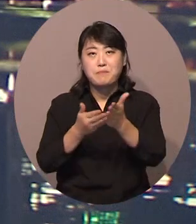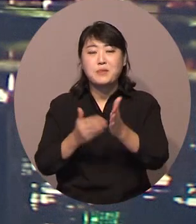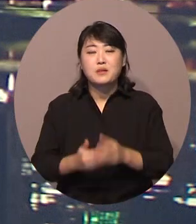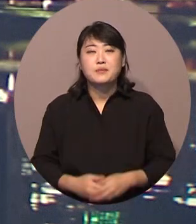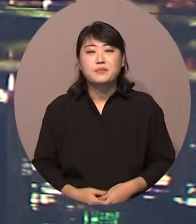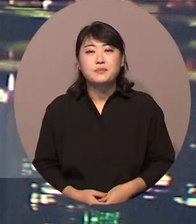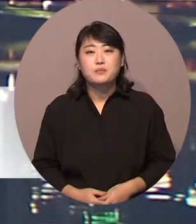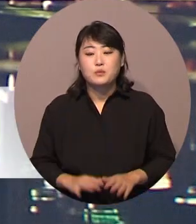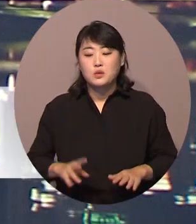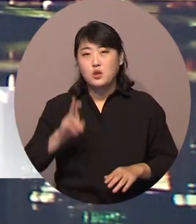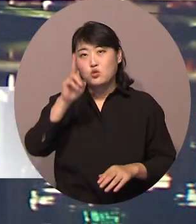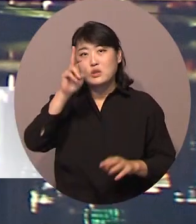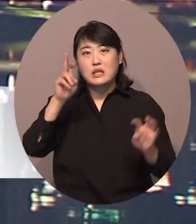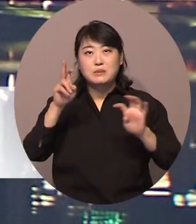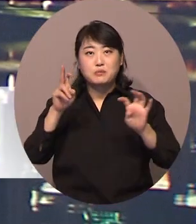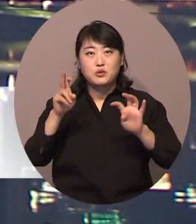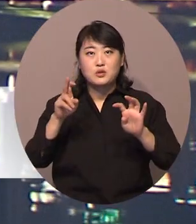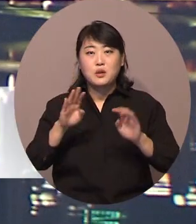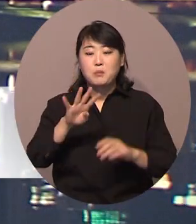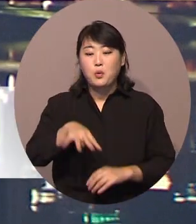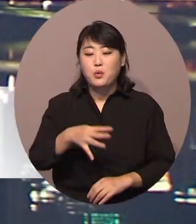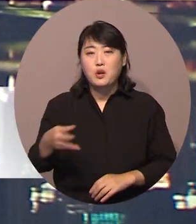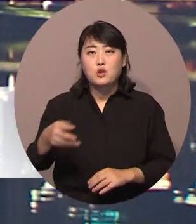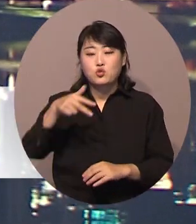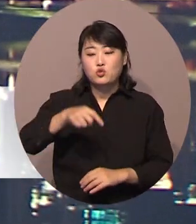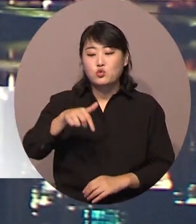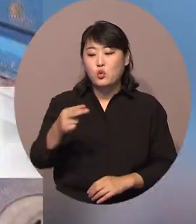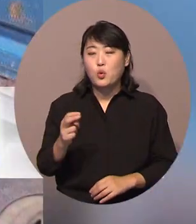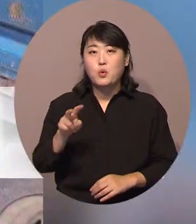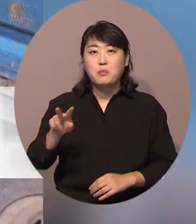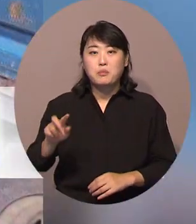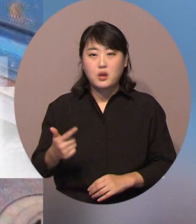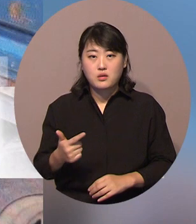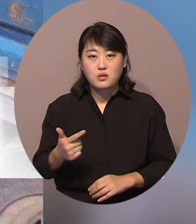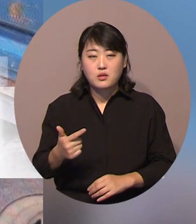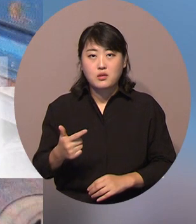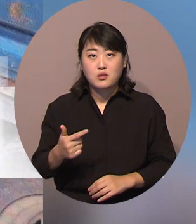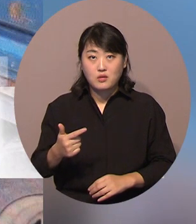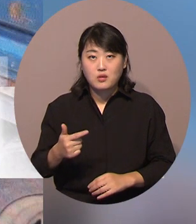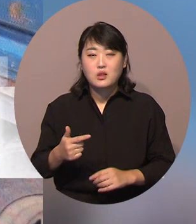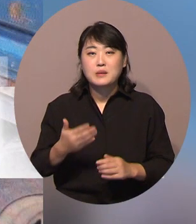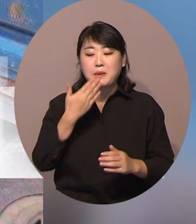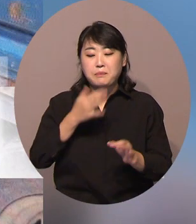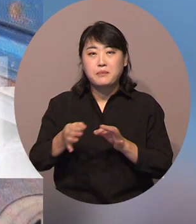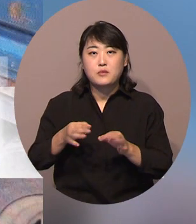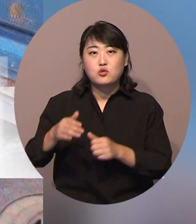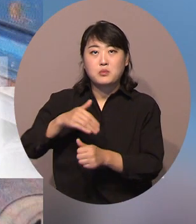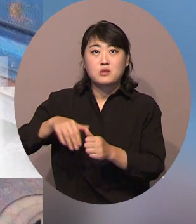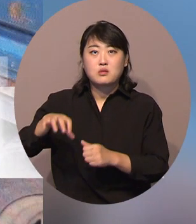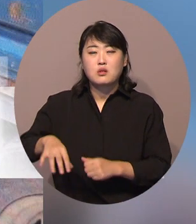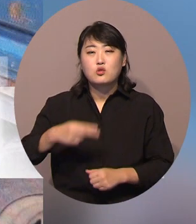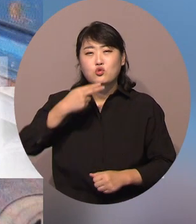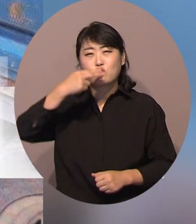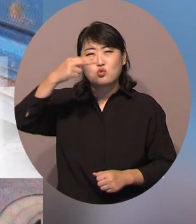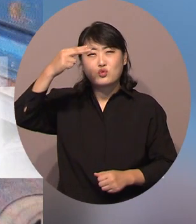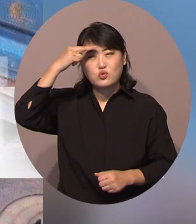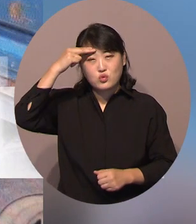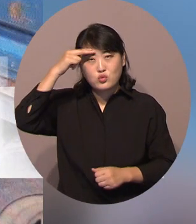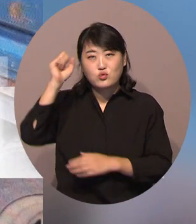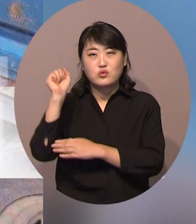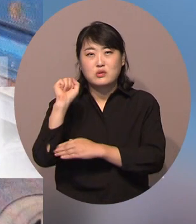오늘 난 12시 40분 쯤 보령시 주교면 한 식당 주차장에서 수레 취한 70대 남성이 운전하던